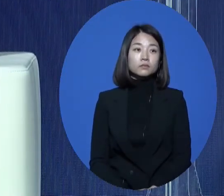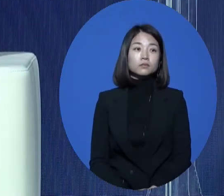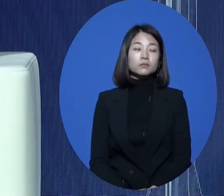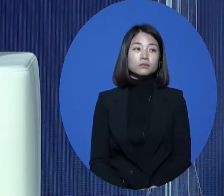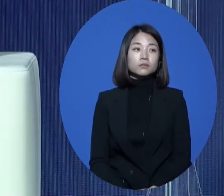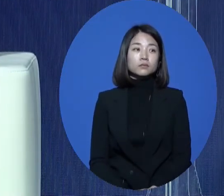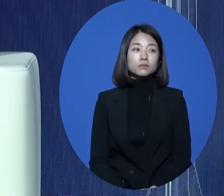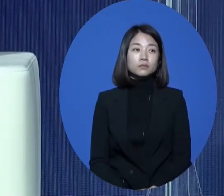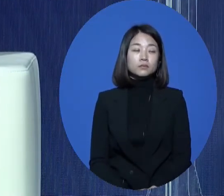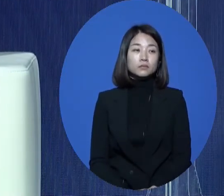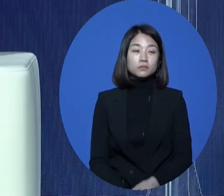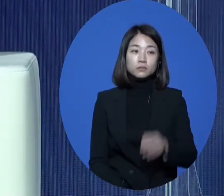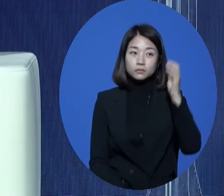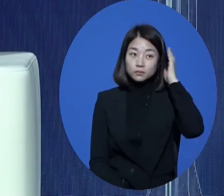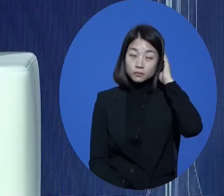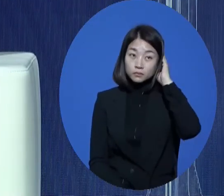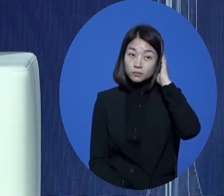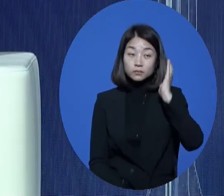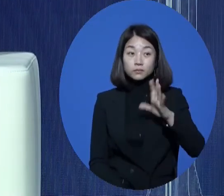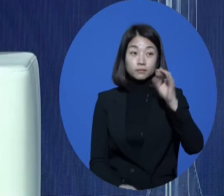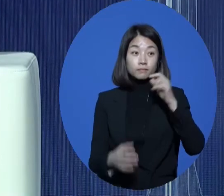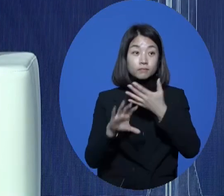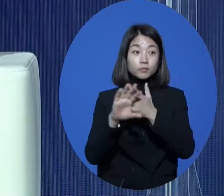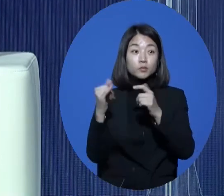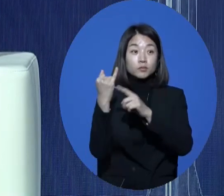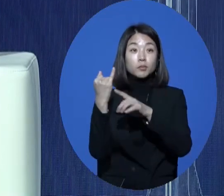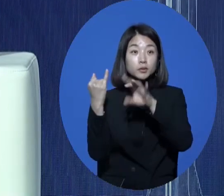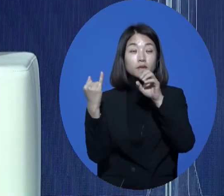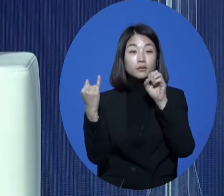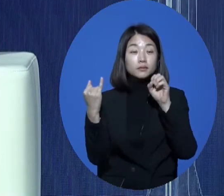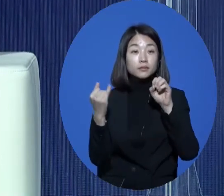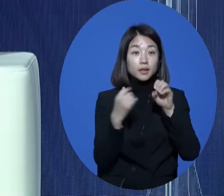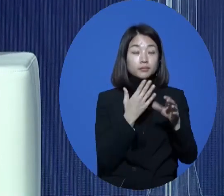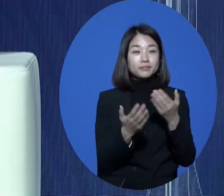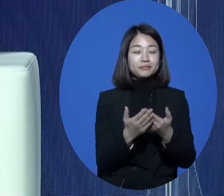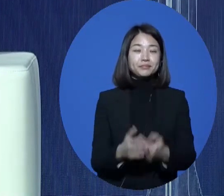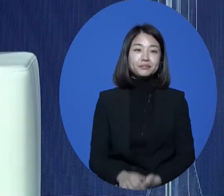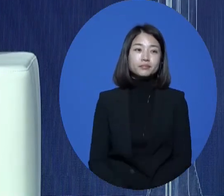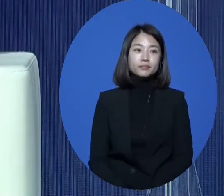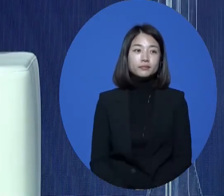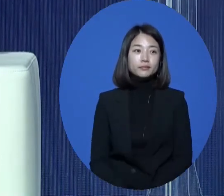시릭 밀로바노님께서 먼저 답변을 해주시기 바랍니다.